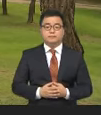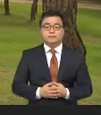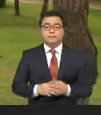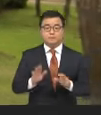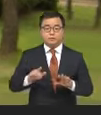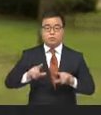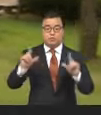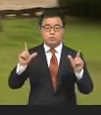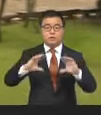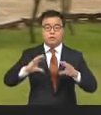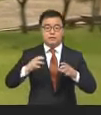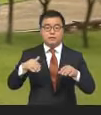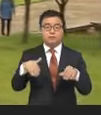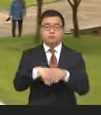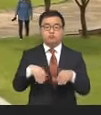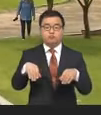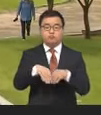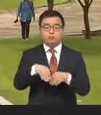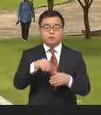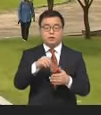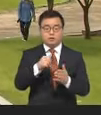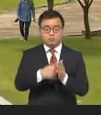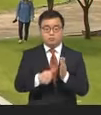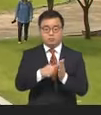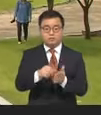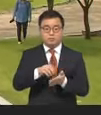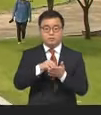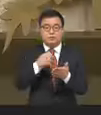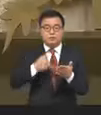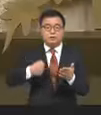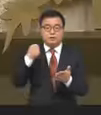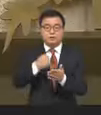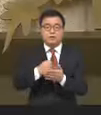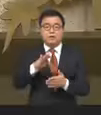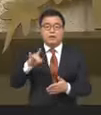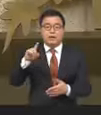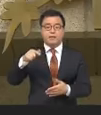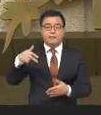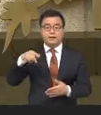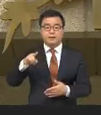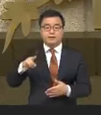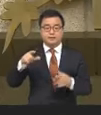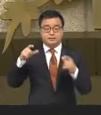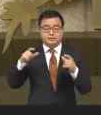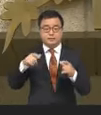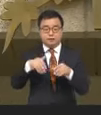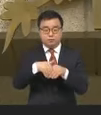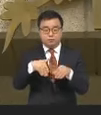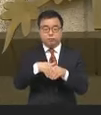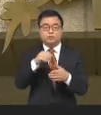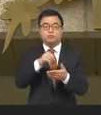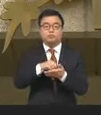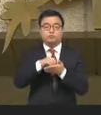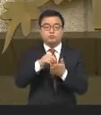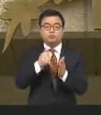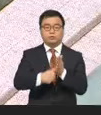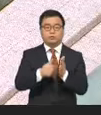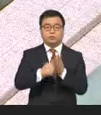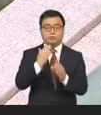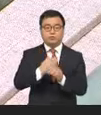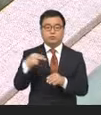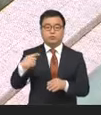올해 세계문화유산으로 등재가 결정된 백제 역사 유적지구, 그 중에서도 무령왕릉이 있는 공주 송산리